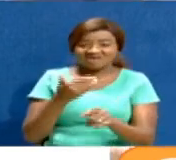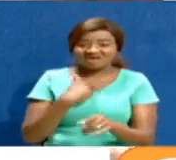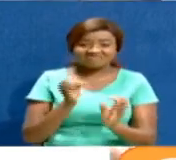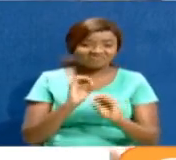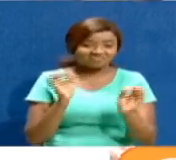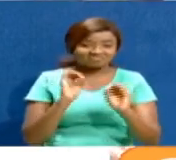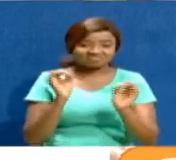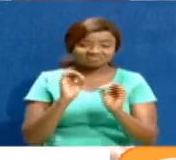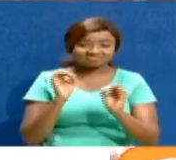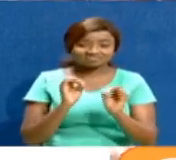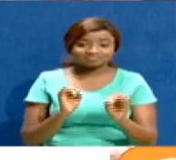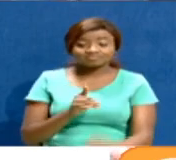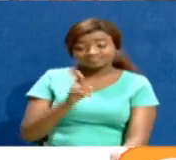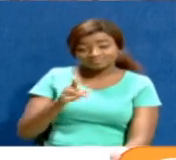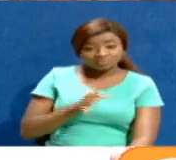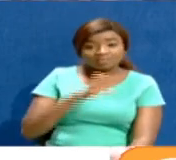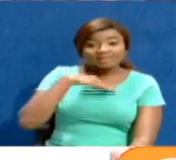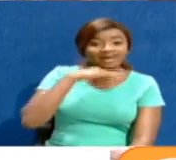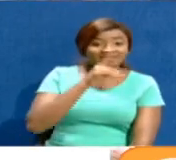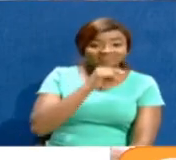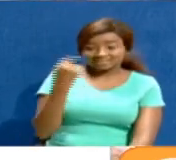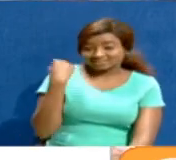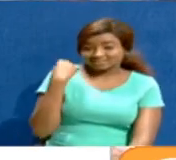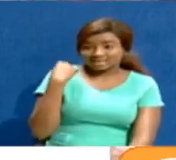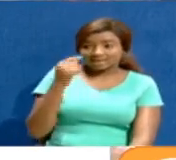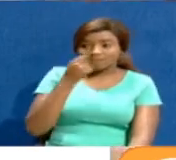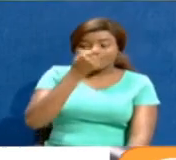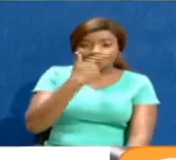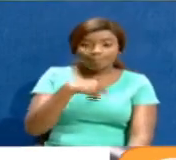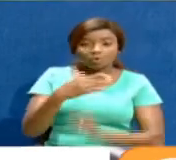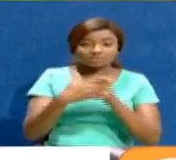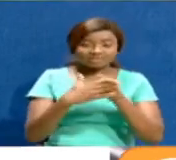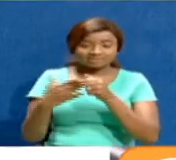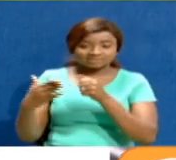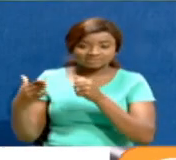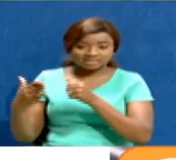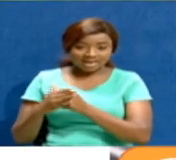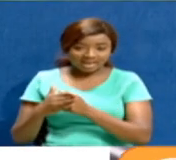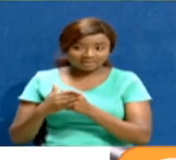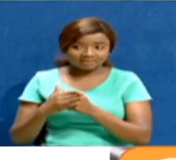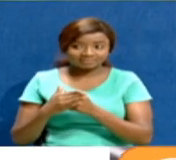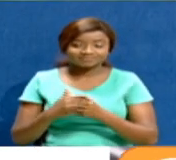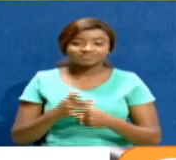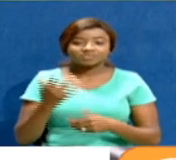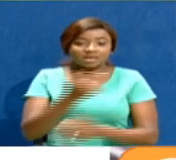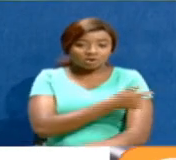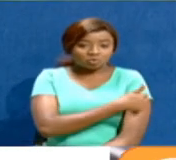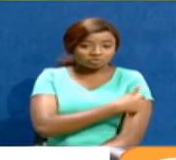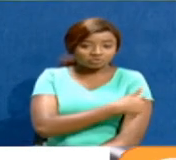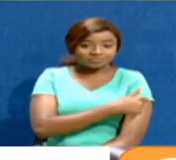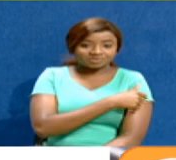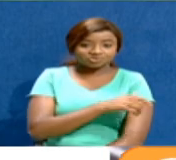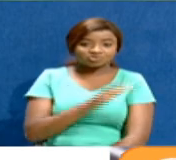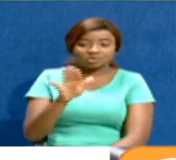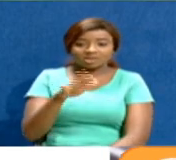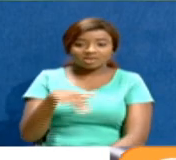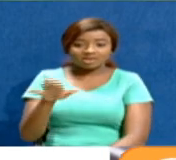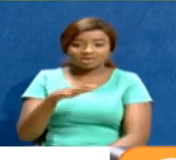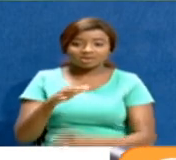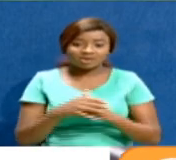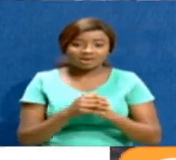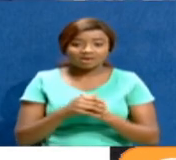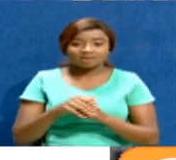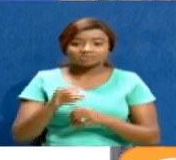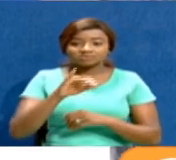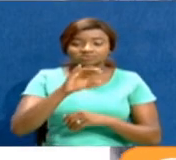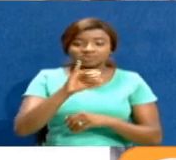Mama Sarah Obama aliaga dunia hapo jana akiwa na miaka 99 alipokuwa akipokea matibabu katika hospitali ya mafunzo na rufaa ya